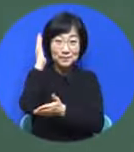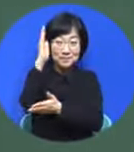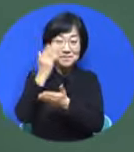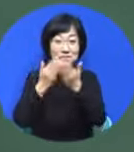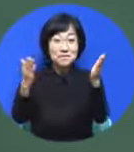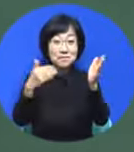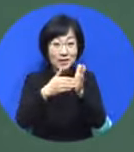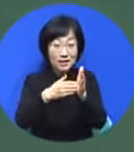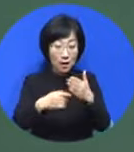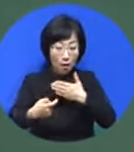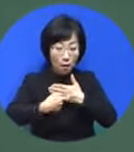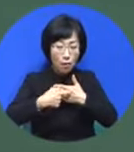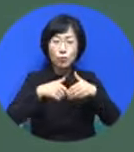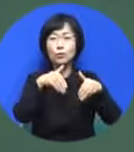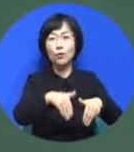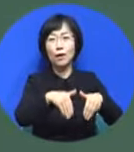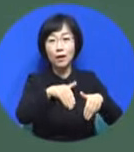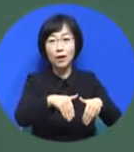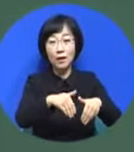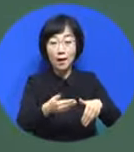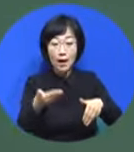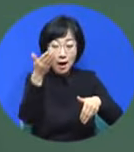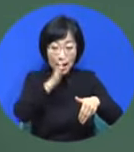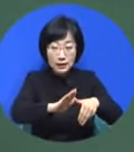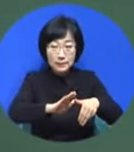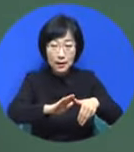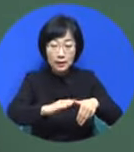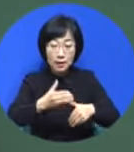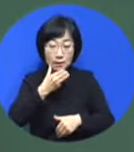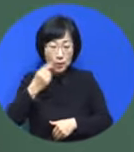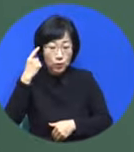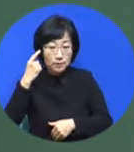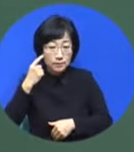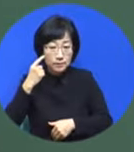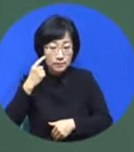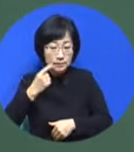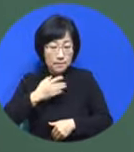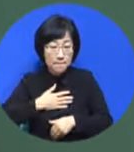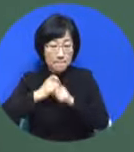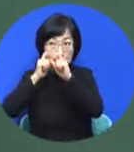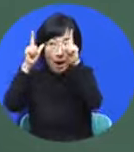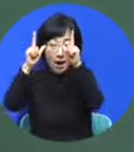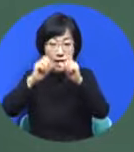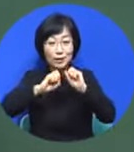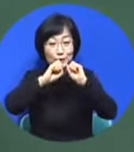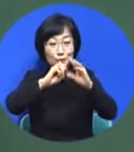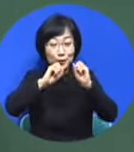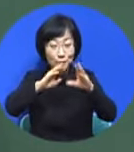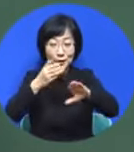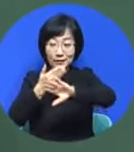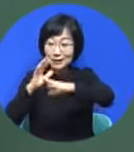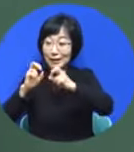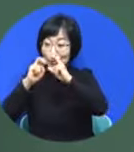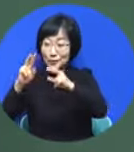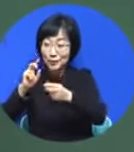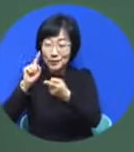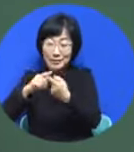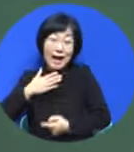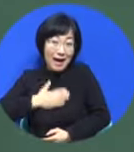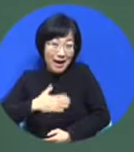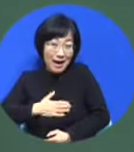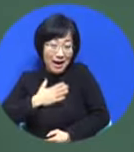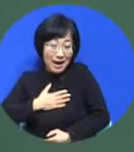길로 보이지만은 복음 깨달은 자, 전도 성교 아는 자에게는 말씀 성취의 길이 되는 것이다.